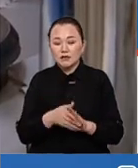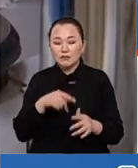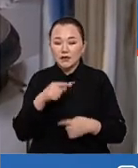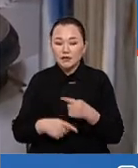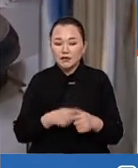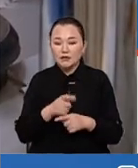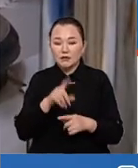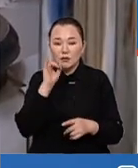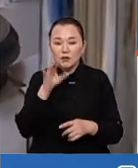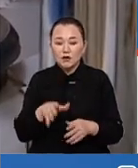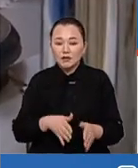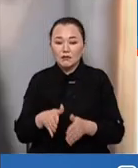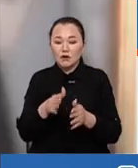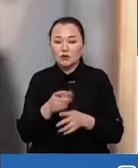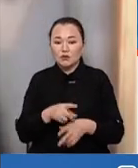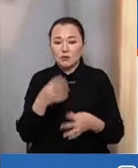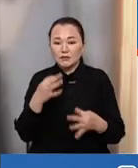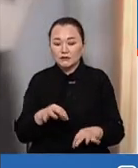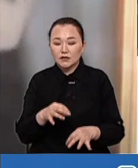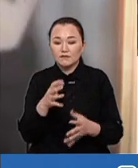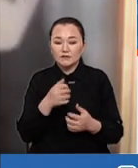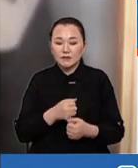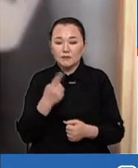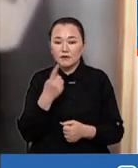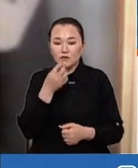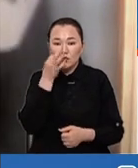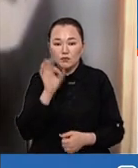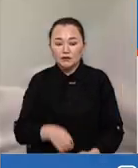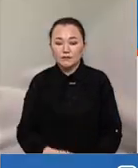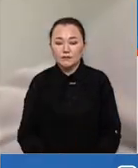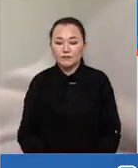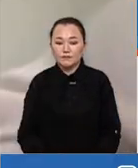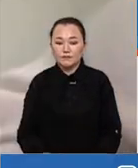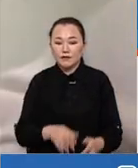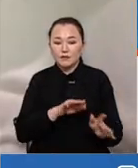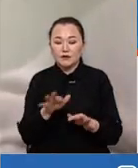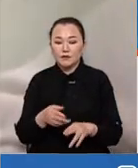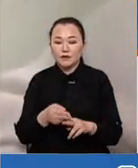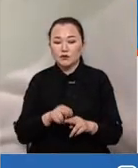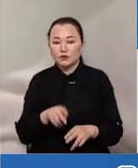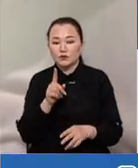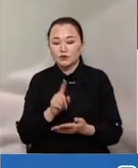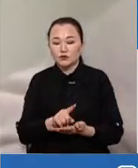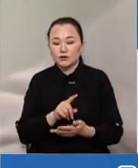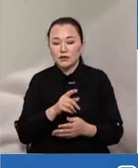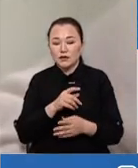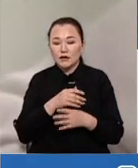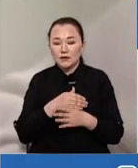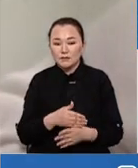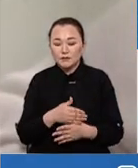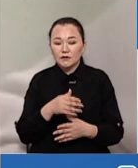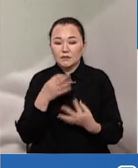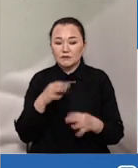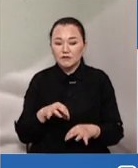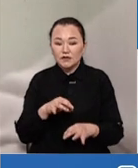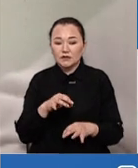самые популярные направления, которые позволяют приобрести первый опыт. Это мероприятие, которое обеспечивает,